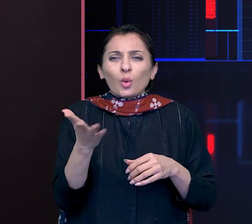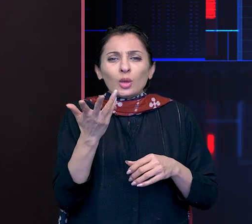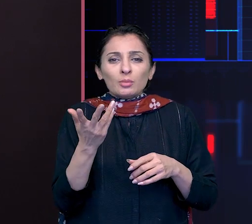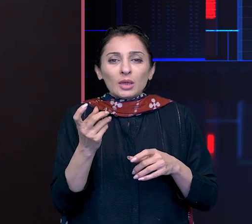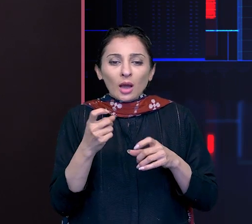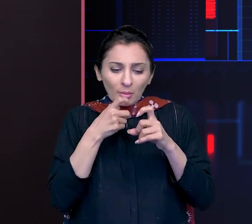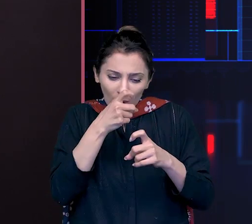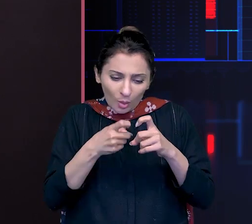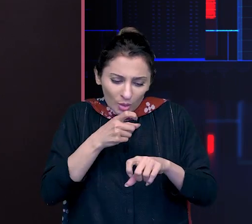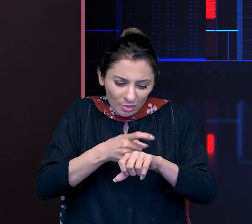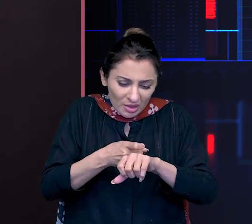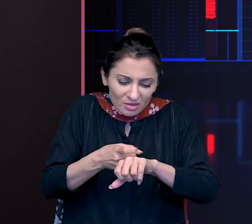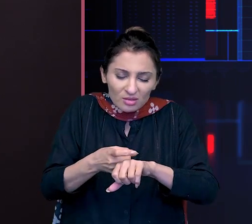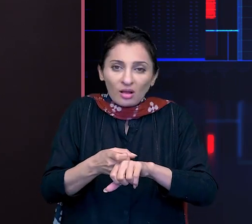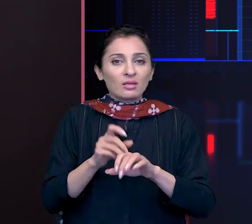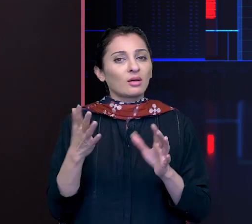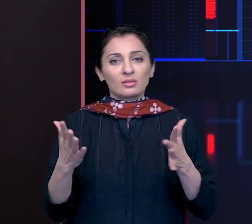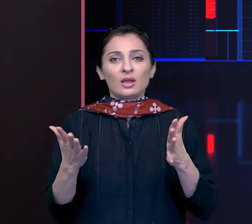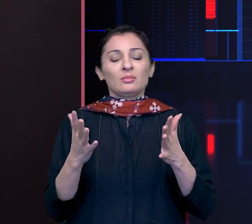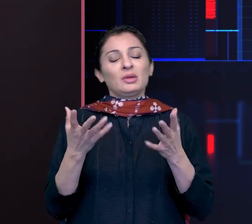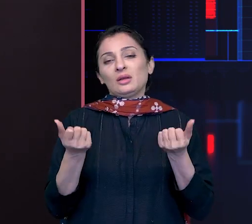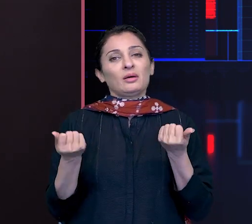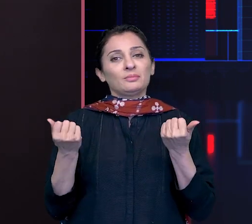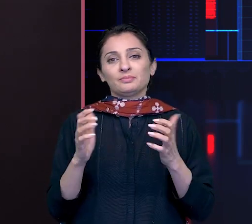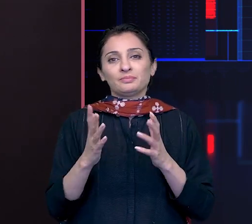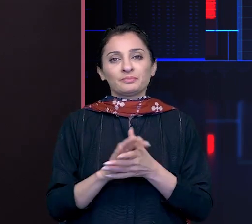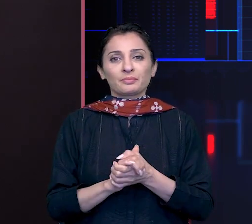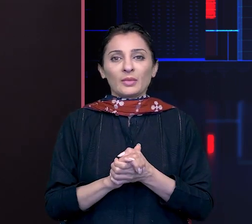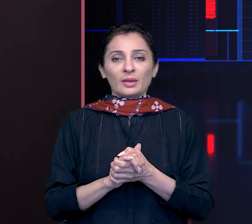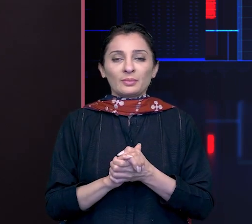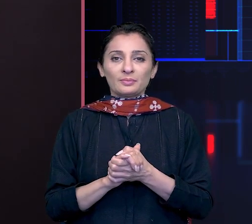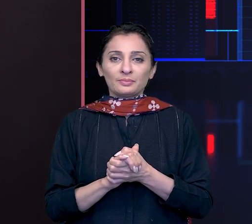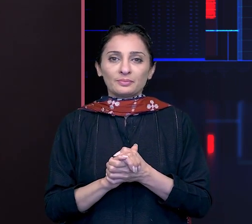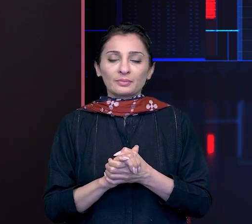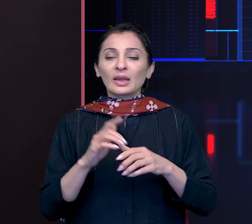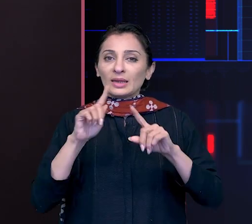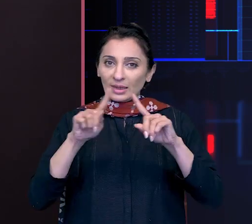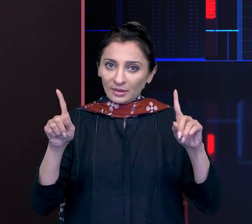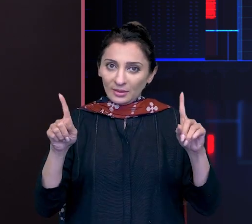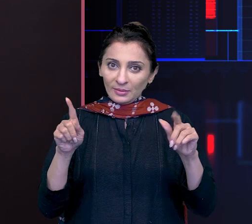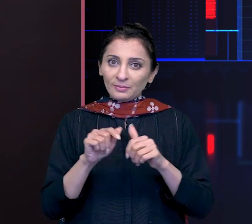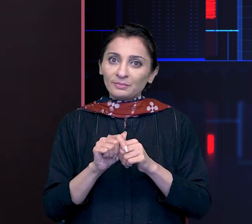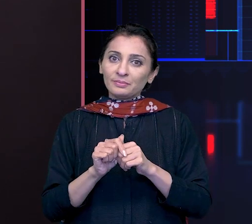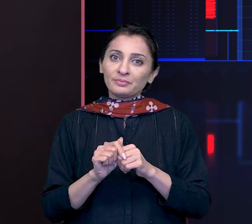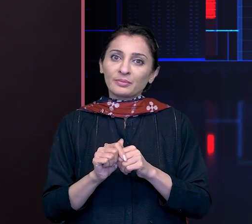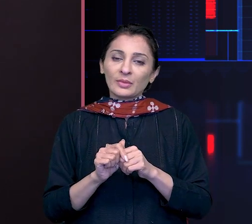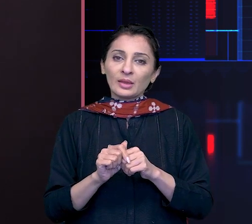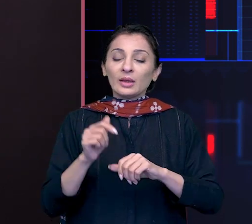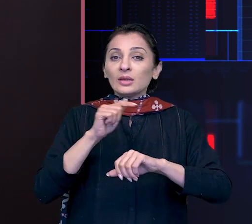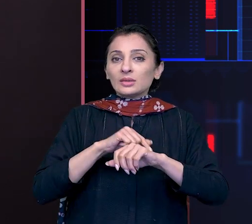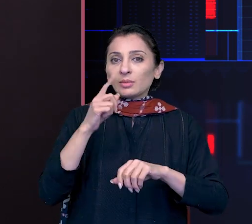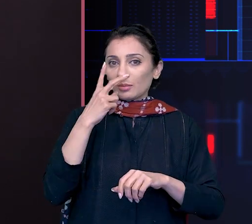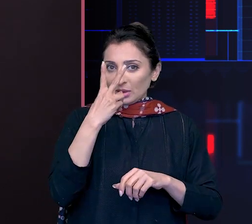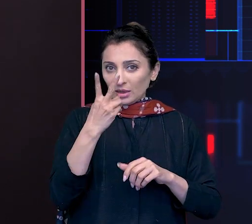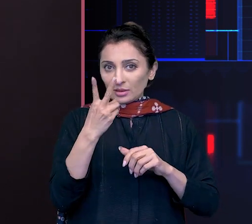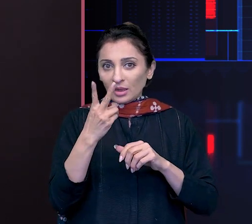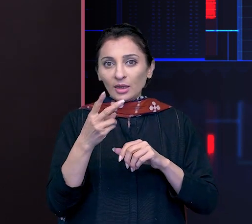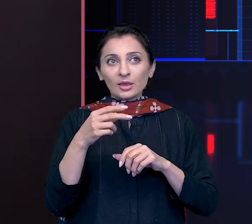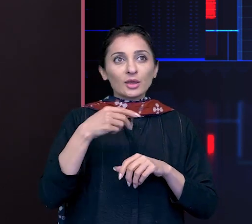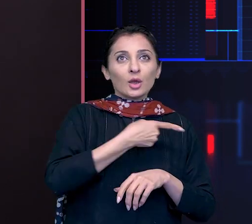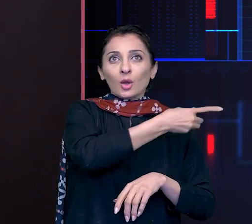کوئی خوردبینی جاندار ملا ہے جس سے ہم کہہ سکیں کہ ہمیں کائنات میں زندگی مل گئی ہے.